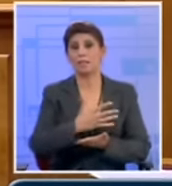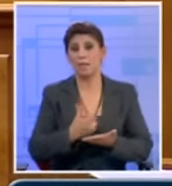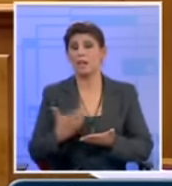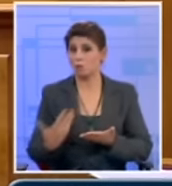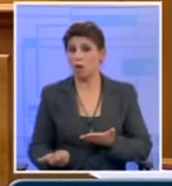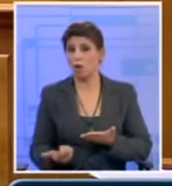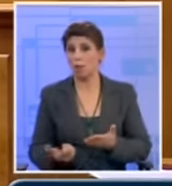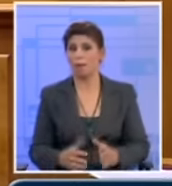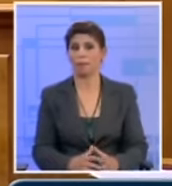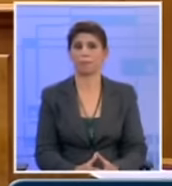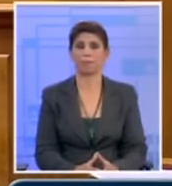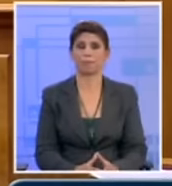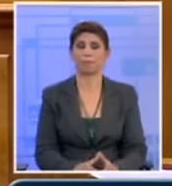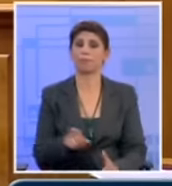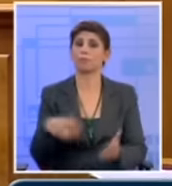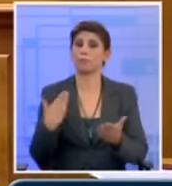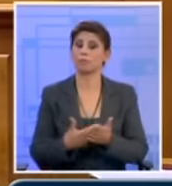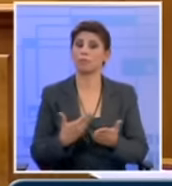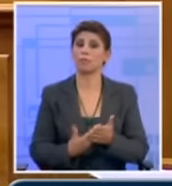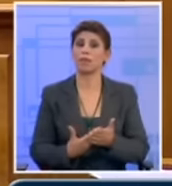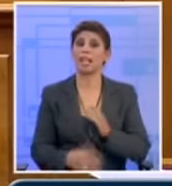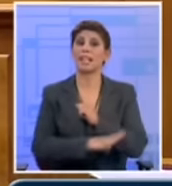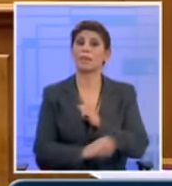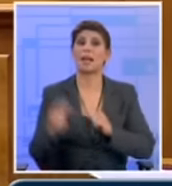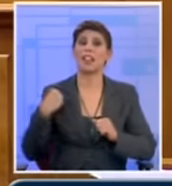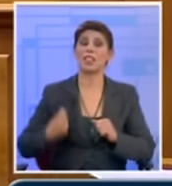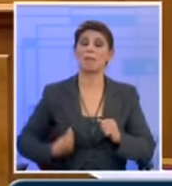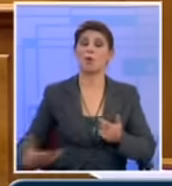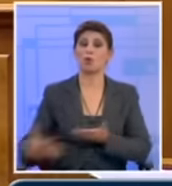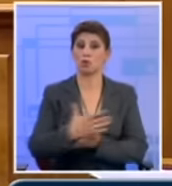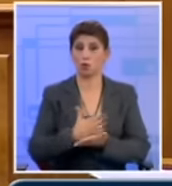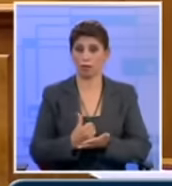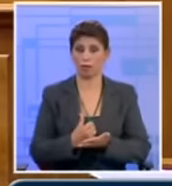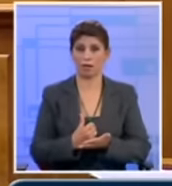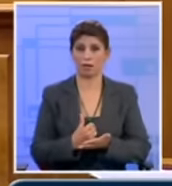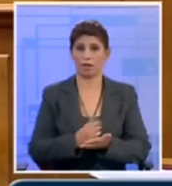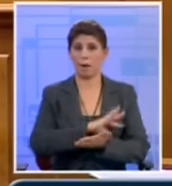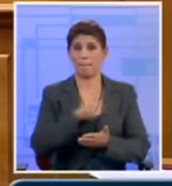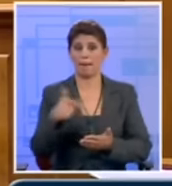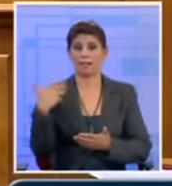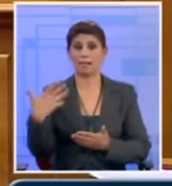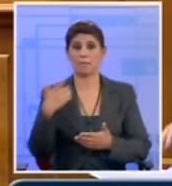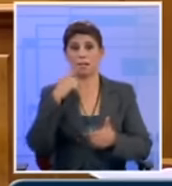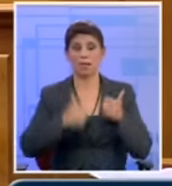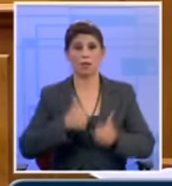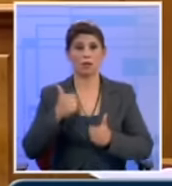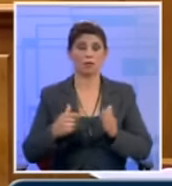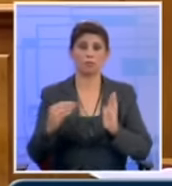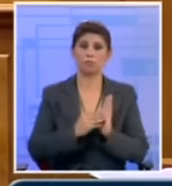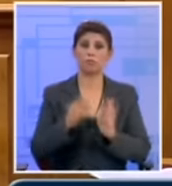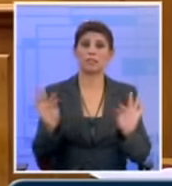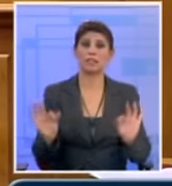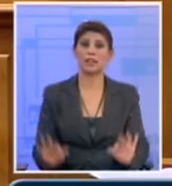έχουμε σύμφωνα με τα στοιχεία της Γενικής Γραμματείας Δημοσίων Εσόδων. Μέχρι τις 5 Ιουνίου, μέχρι σήμερα, έχουν ενταχθεί στη